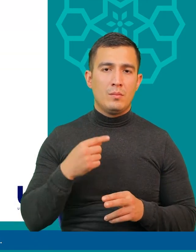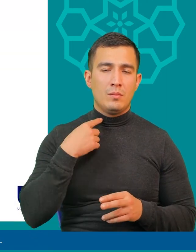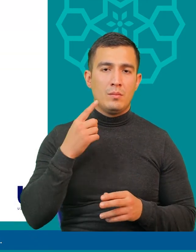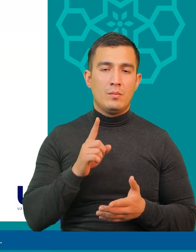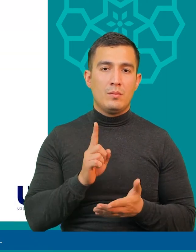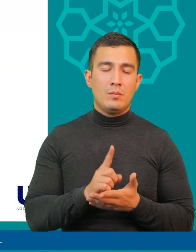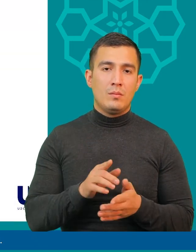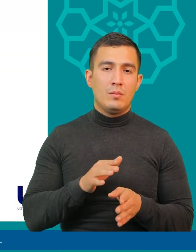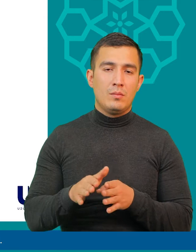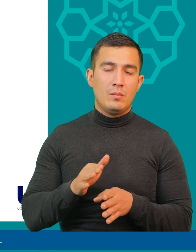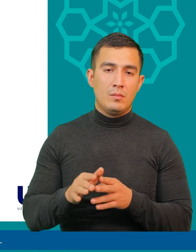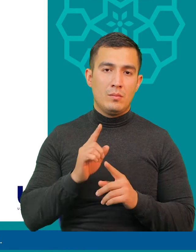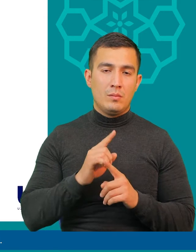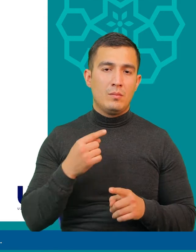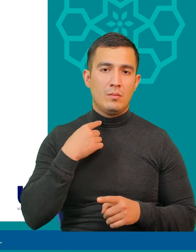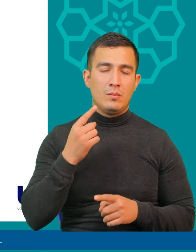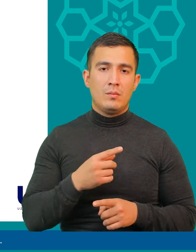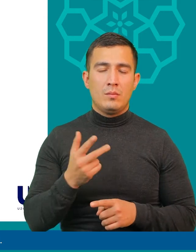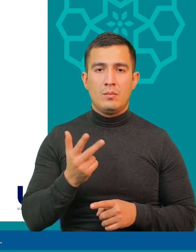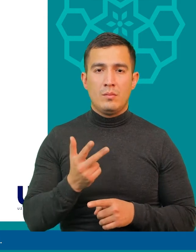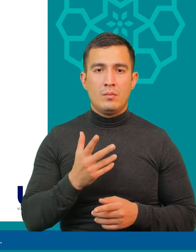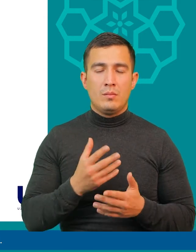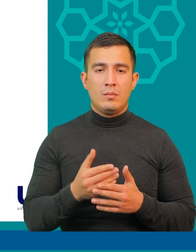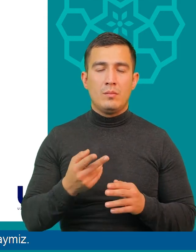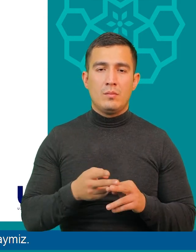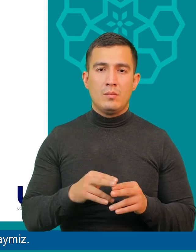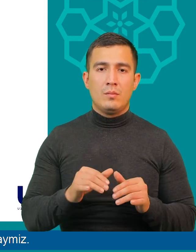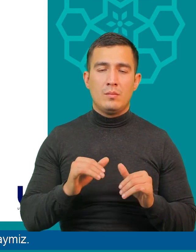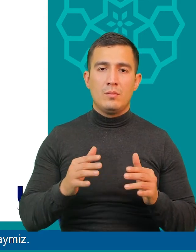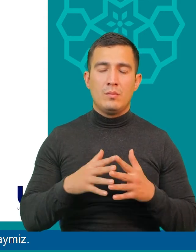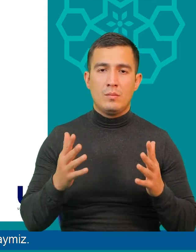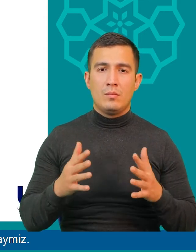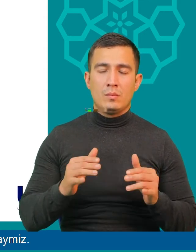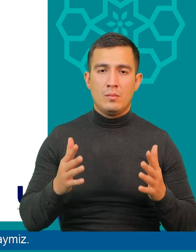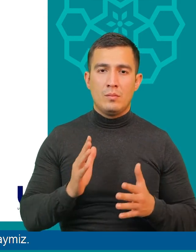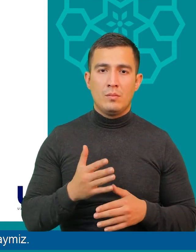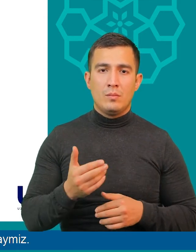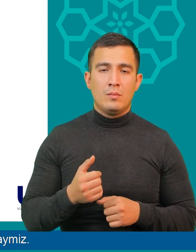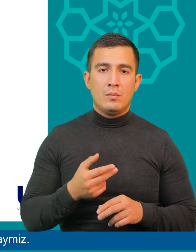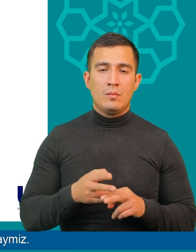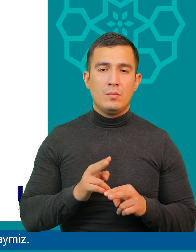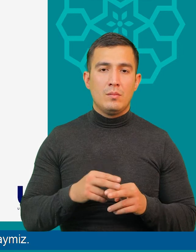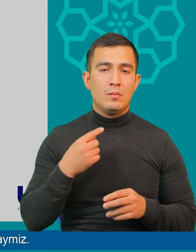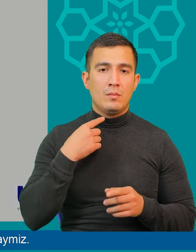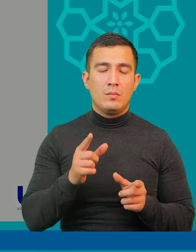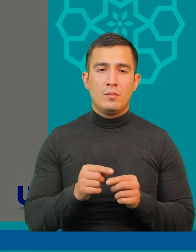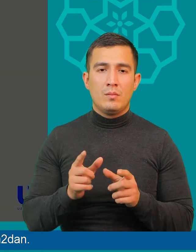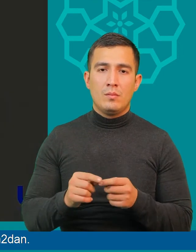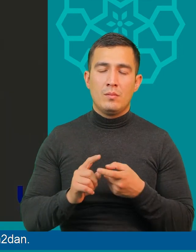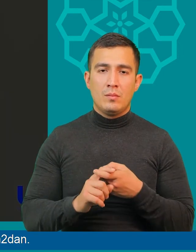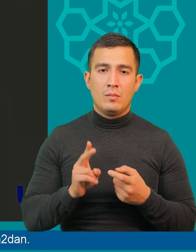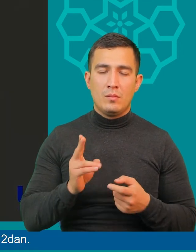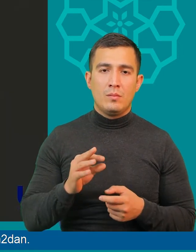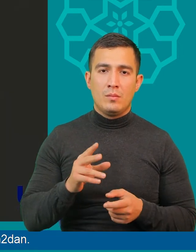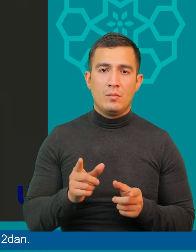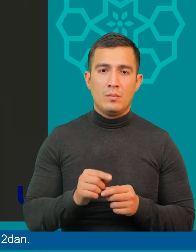bajarilmasa, son 3 katta bo'ladi. Shu jarayonni dastur kodi yordamida ifodalaymiz.